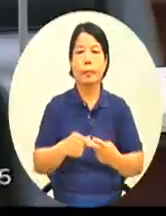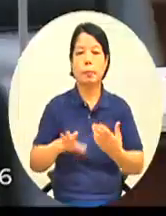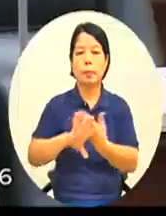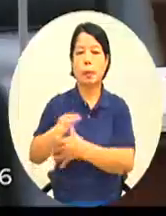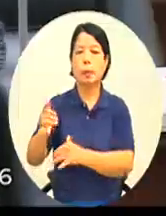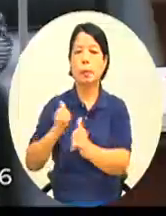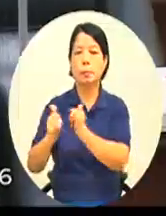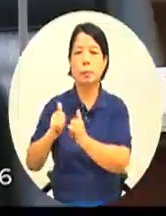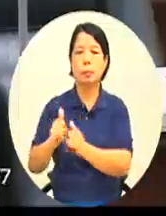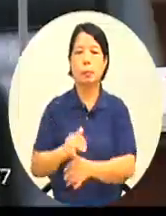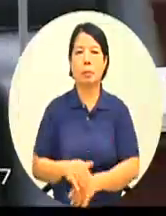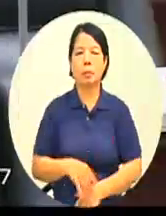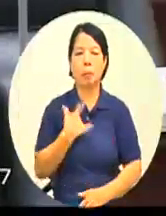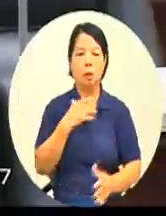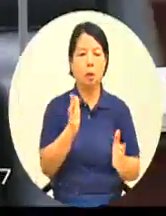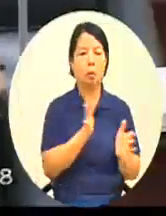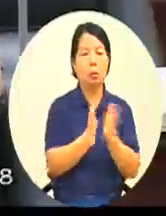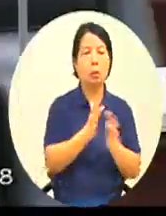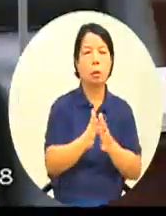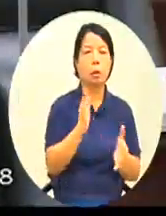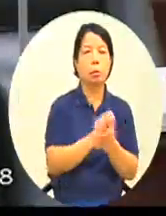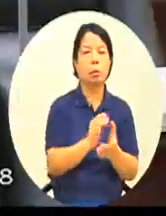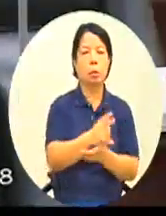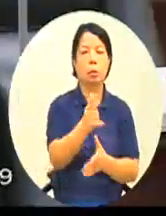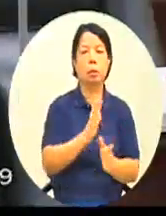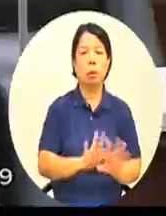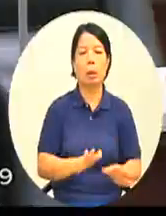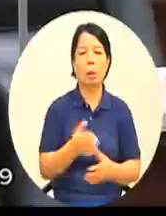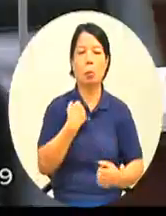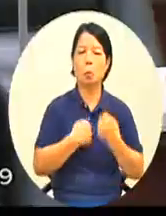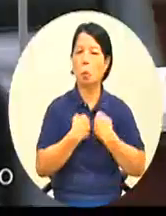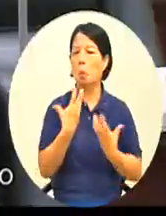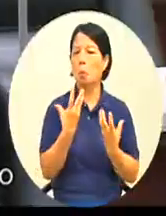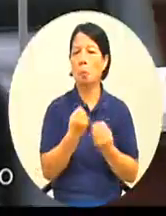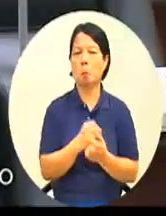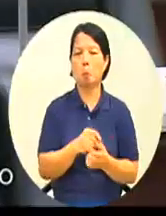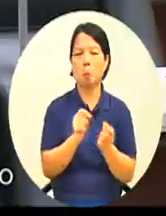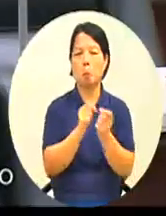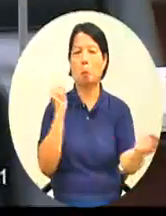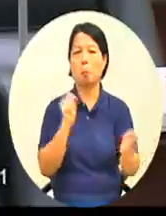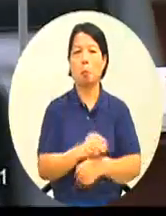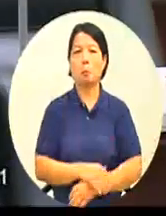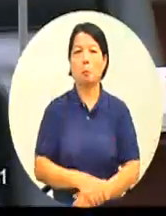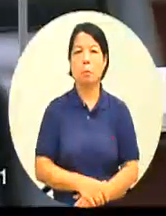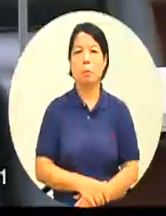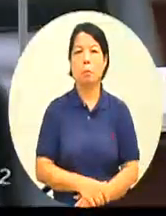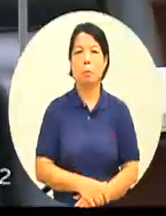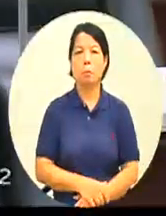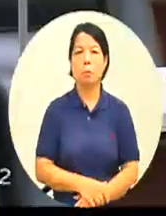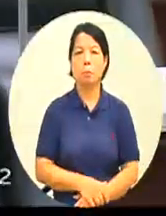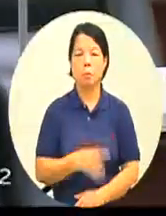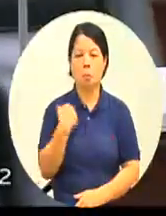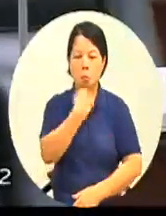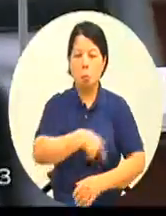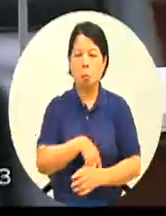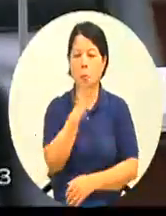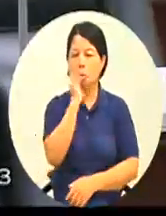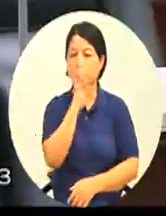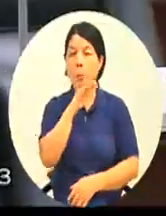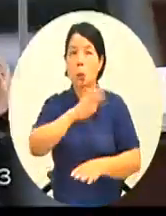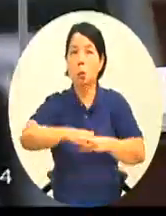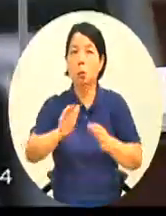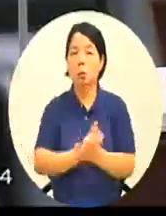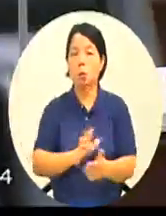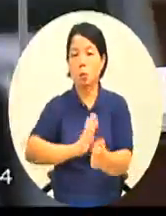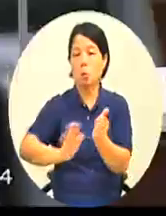朋友而言呢，可能街友身上长期没有地方可以沐浴哦，然后可能有一些身上有些异味等等，会造